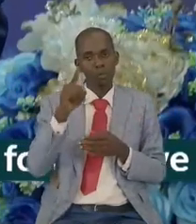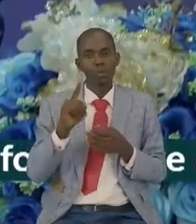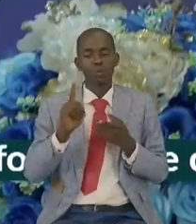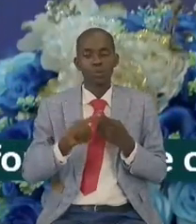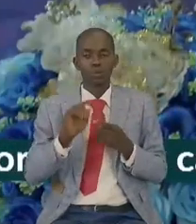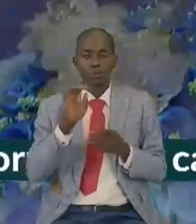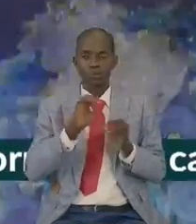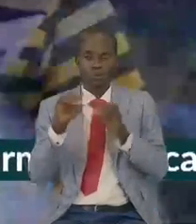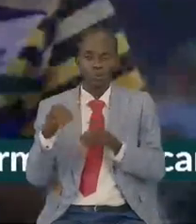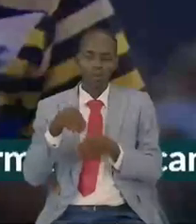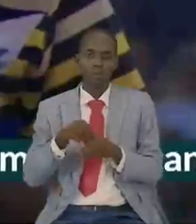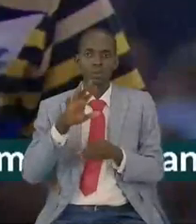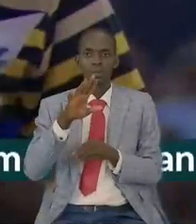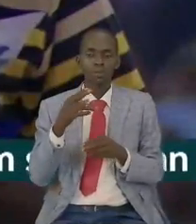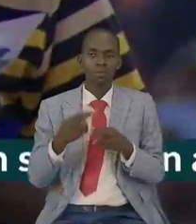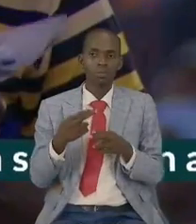aider.